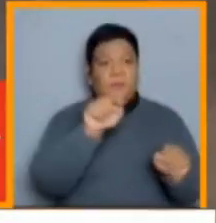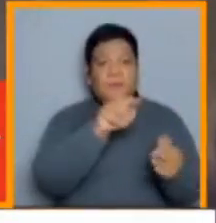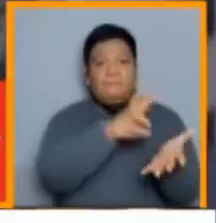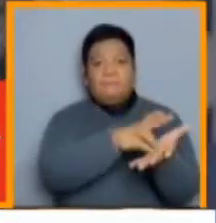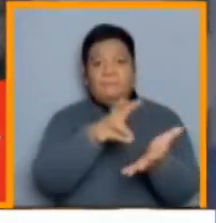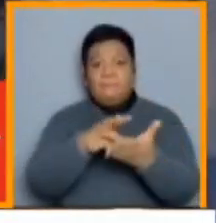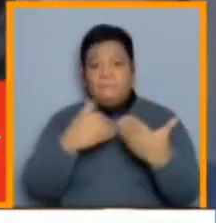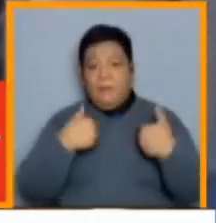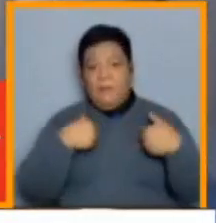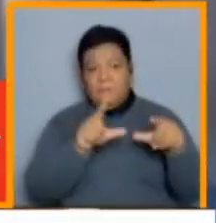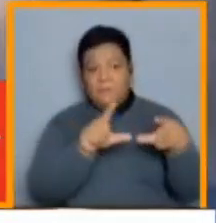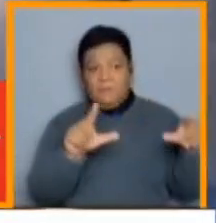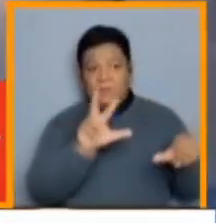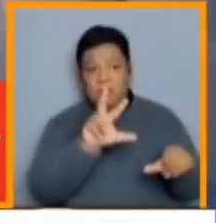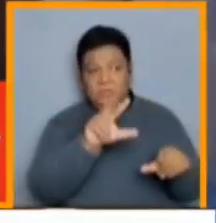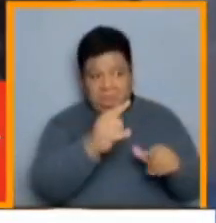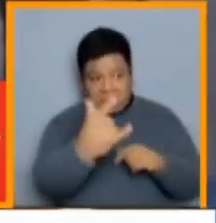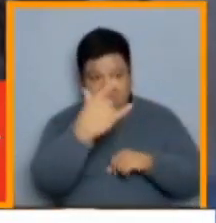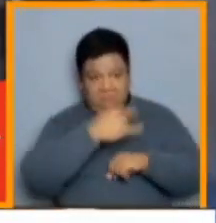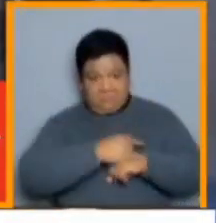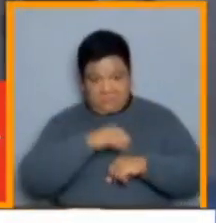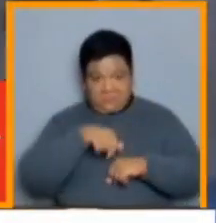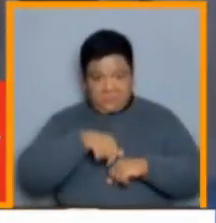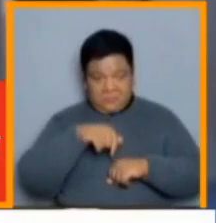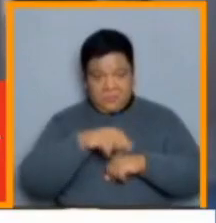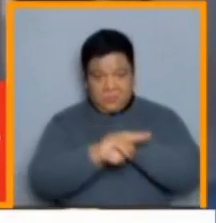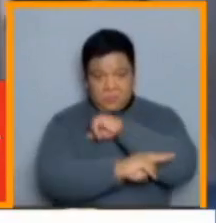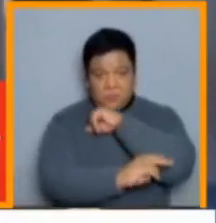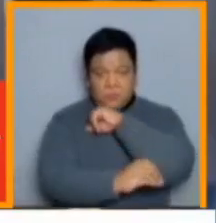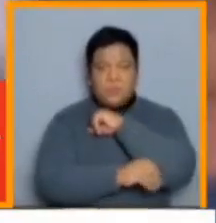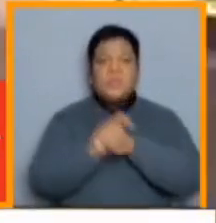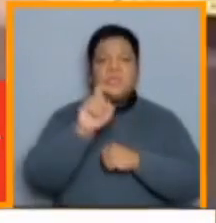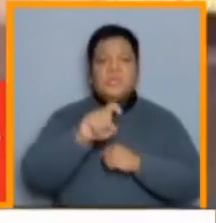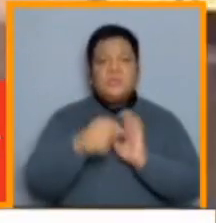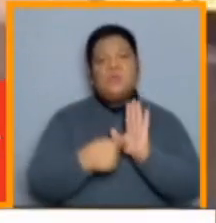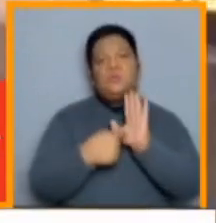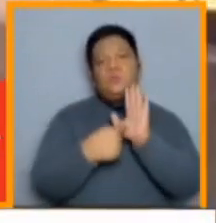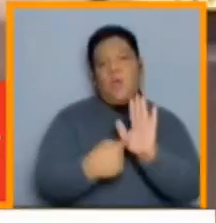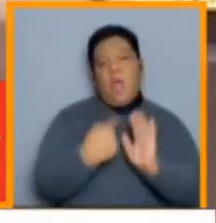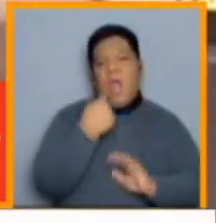ay kailangang magsumite ng negatibong RT-PCR test result.